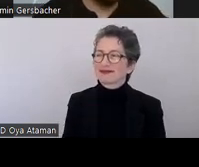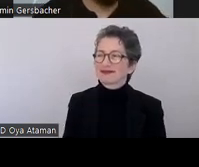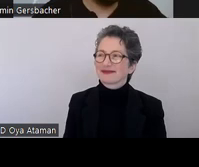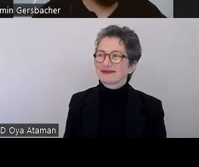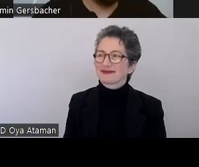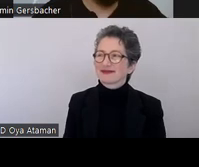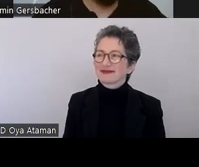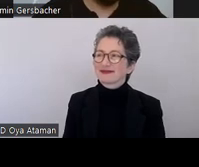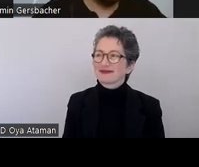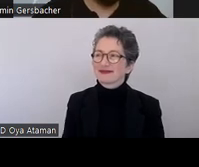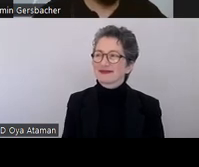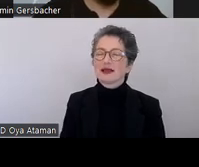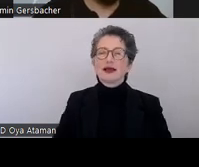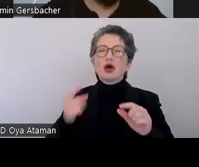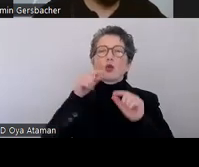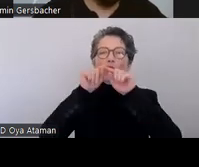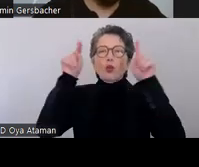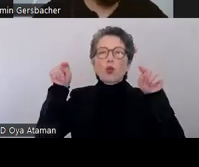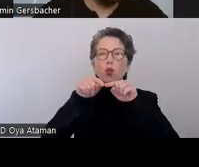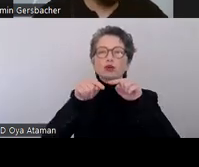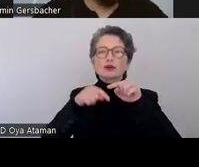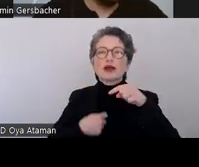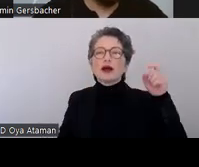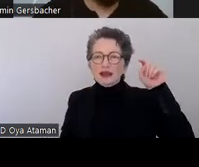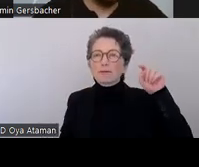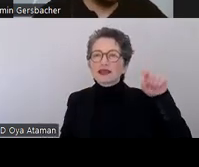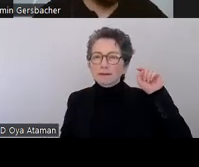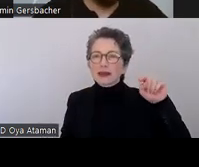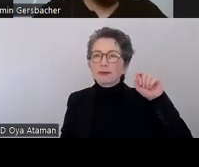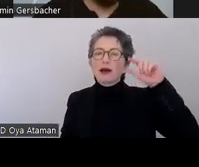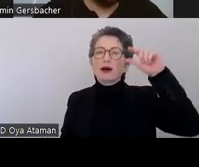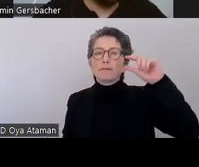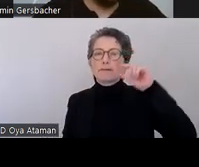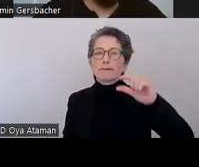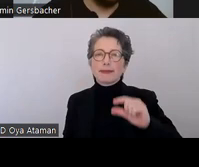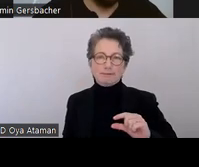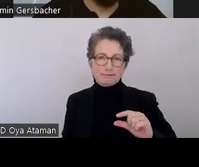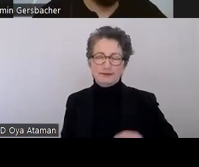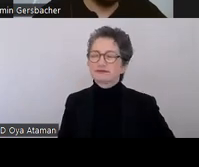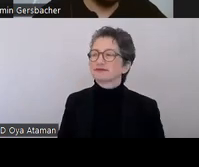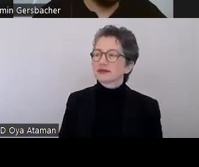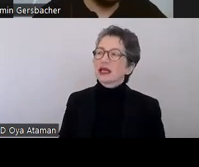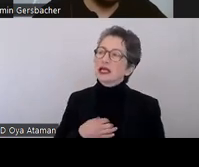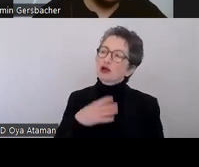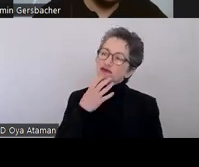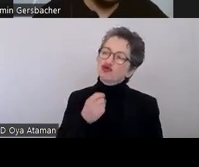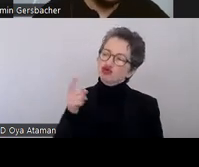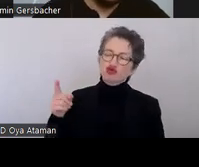der zeigt mir quasi an, was gerade fokussiert ist. Und wenn ich jetzt zum Beispiel eben die Webseite dann verwende und ich